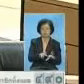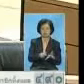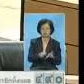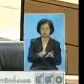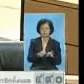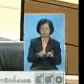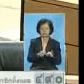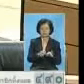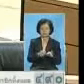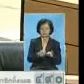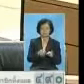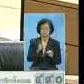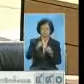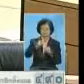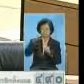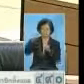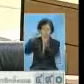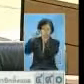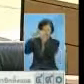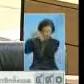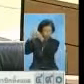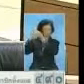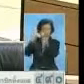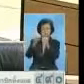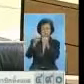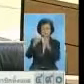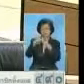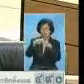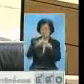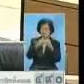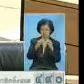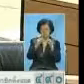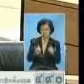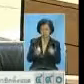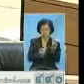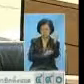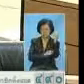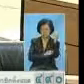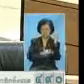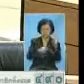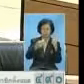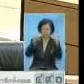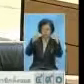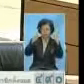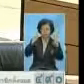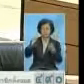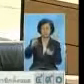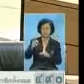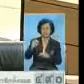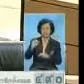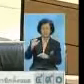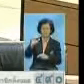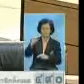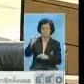ครับแล้วก็เป็นห่วงเป็นใยปัญหาเรื่องราคายางพารารัฐมนตรีณัฐวุฒิของผมเนี่ยเดี๋ยวจะมาหาว่าผมยกยอ